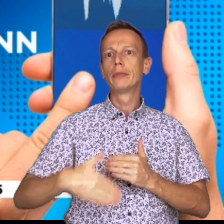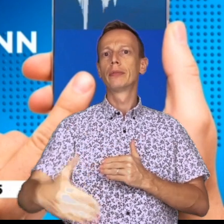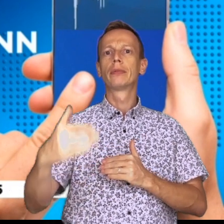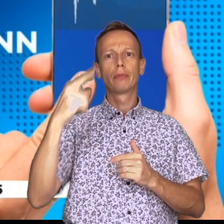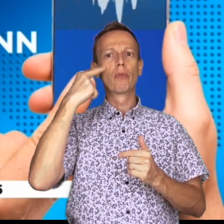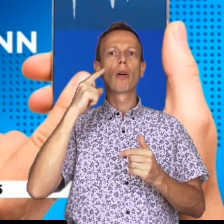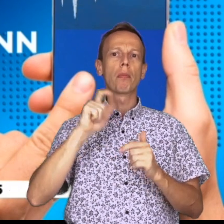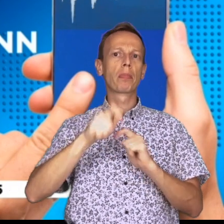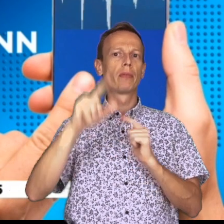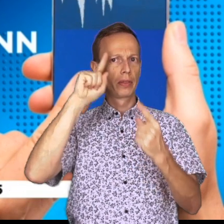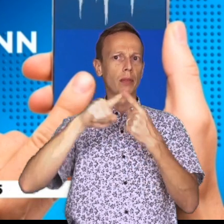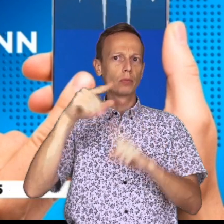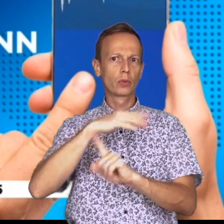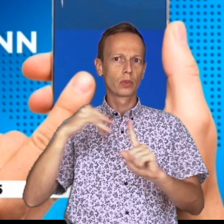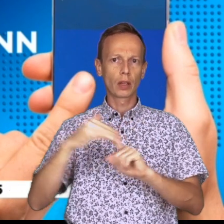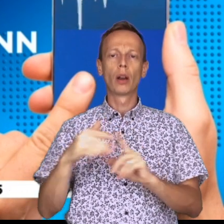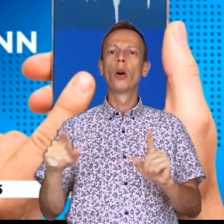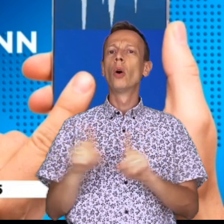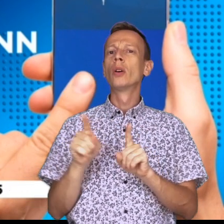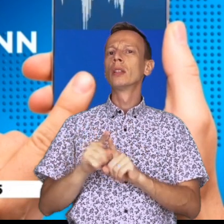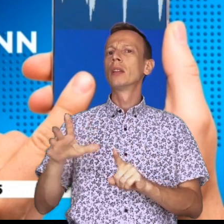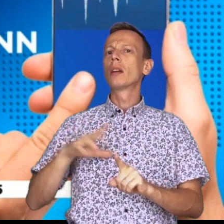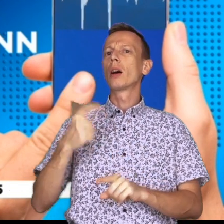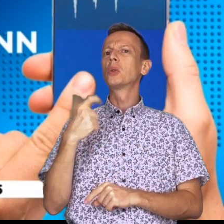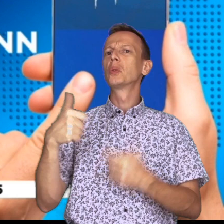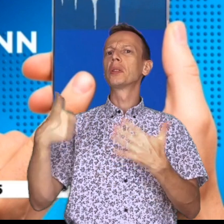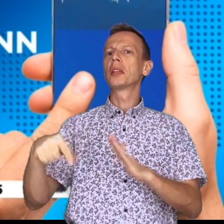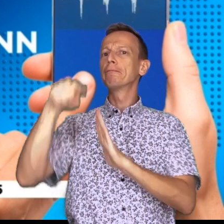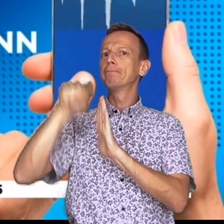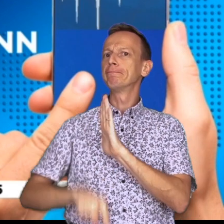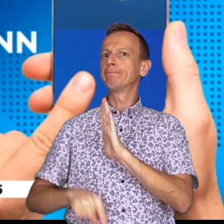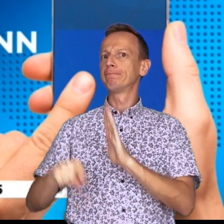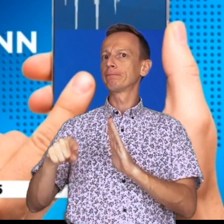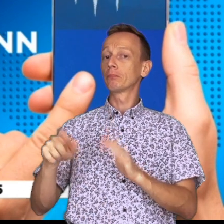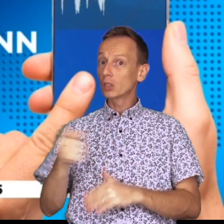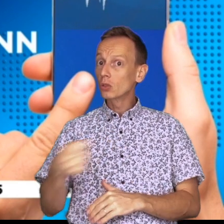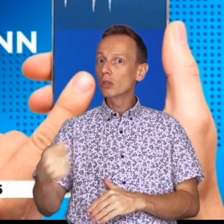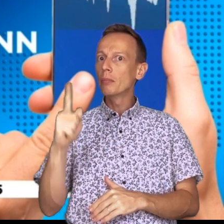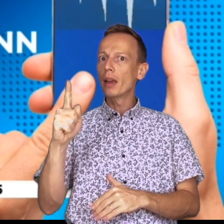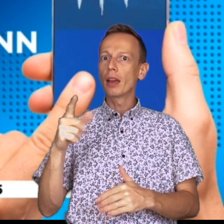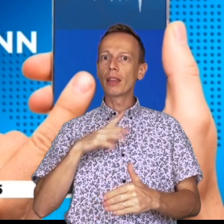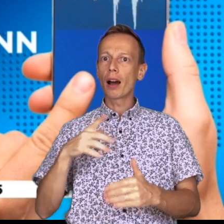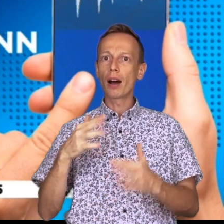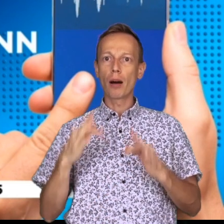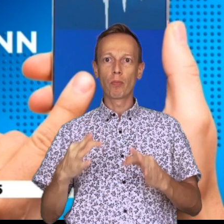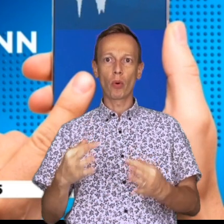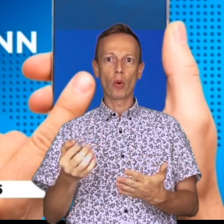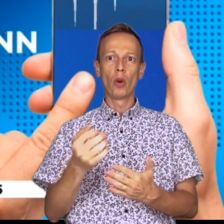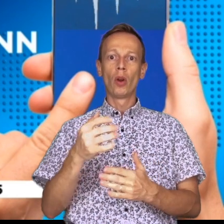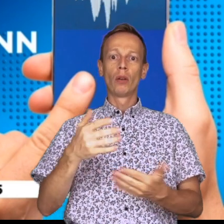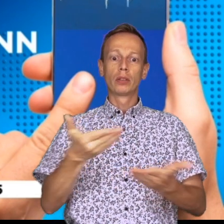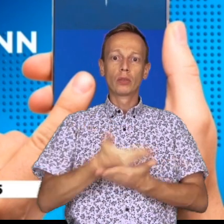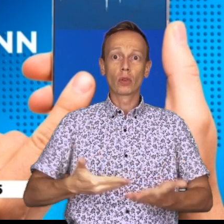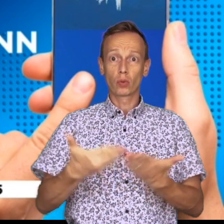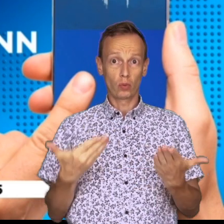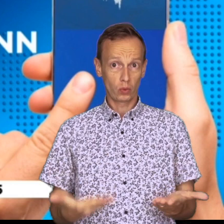On en parlera tout à l'heure, j'imagine, sur la situation sociale. Et puis, 216 mesures, certes, mais un mix de mesures conjoncturelles, au sens